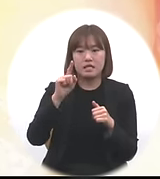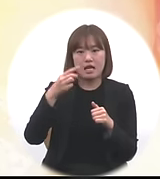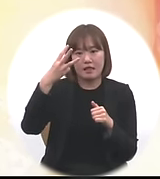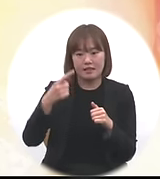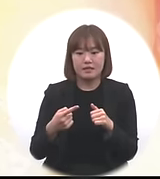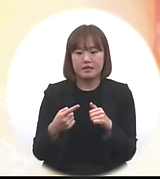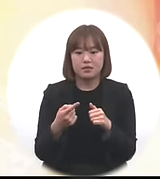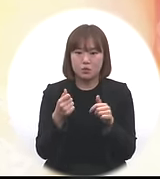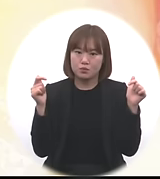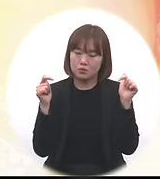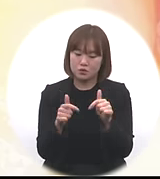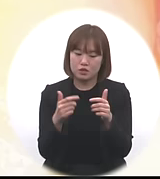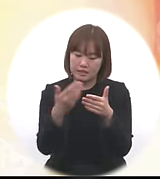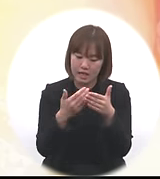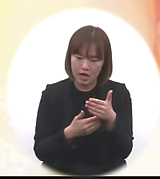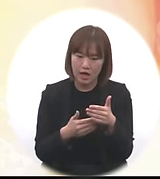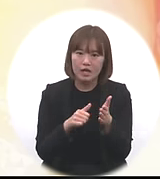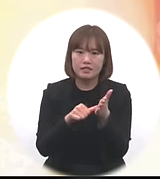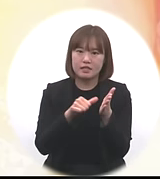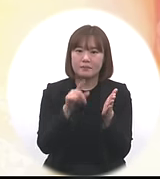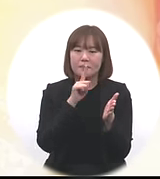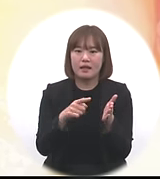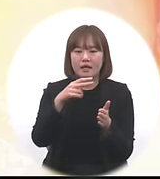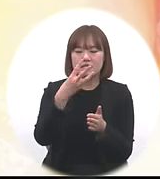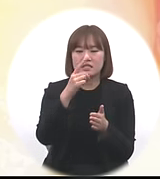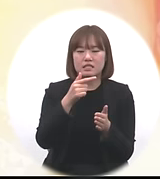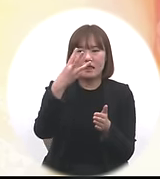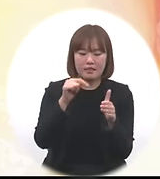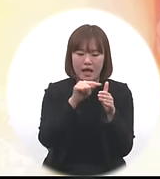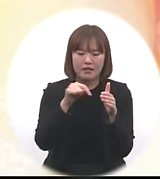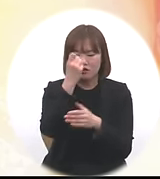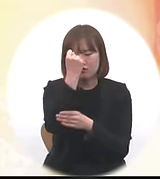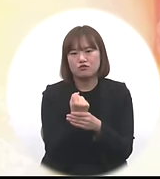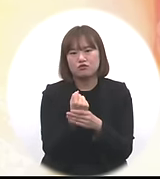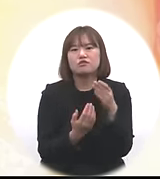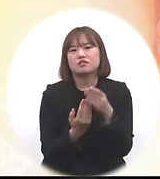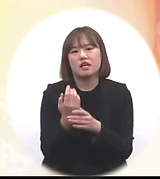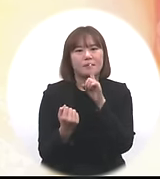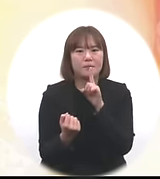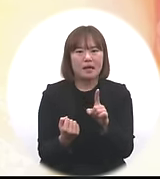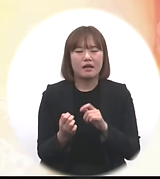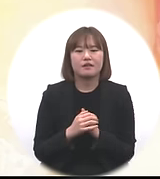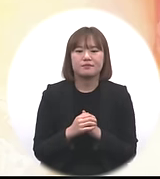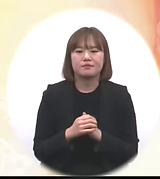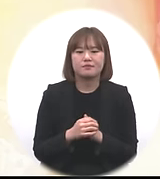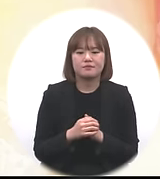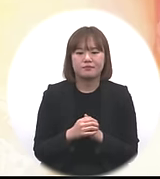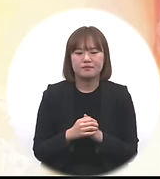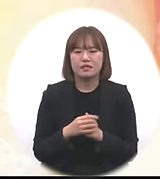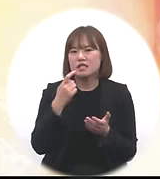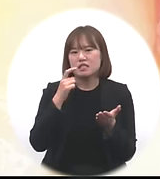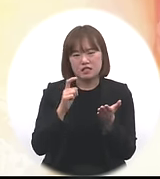사진이고요. 예, 누군가 한 거죠. 밑에 쪽이 제가 저희 치과에서 조금씩 제거해 본 겁니다. 근데 안타깝게도 실란트 안쪽으로 충치가